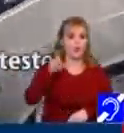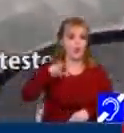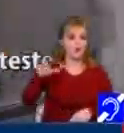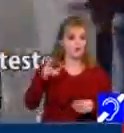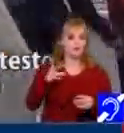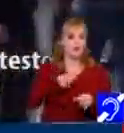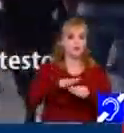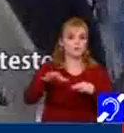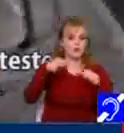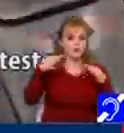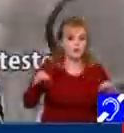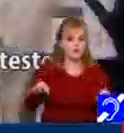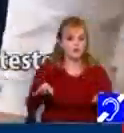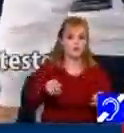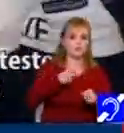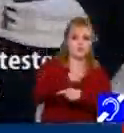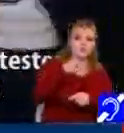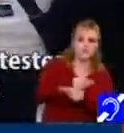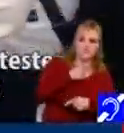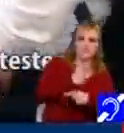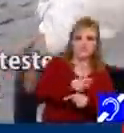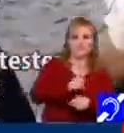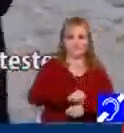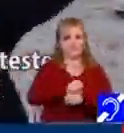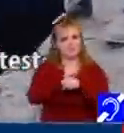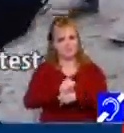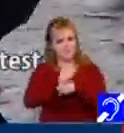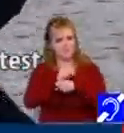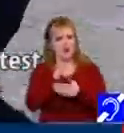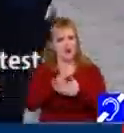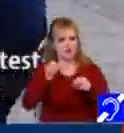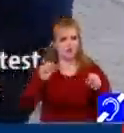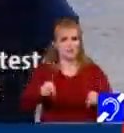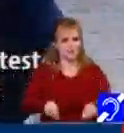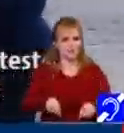مردم در بیان انتقادشون و حتی